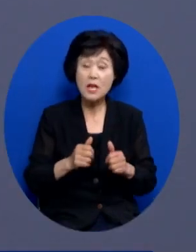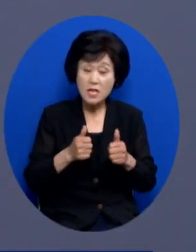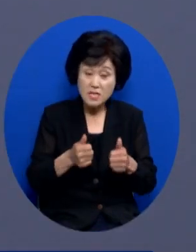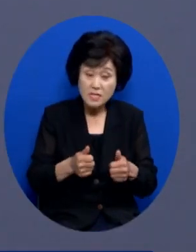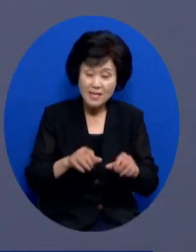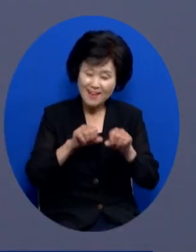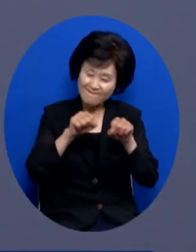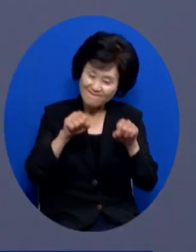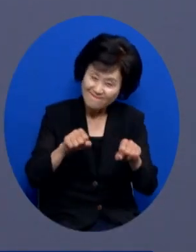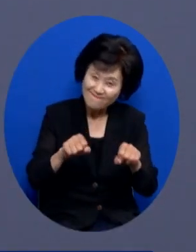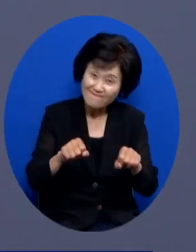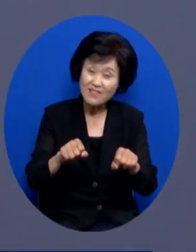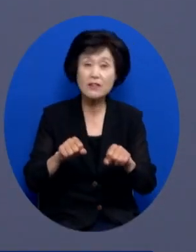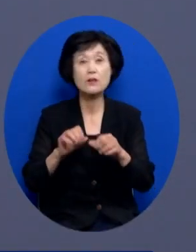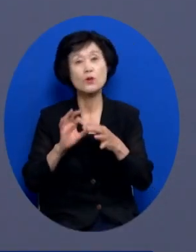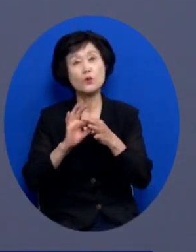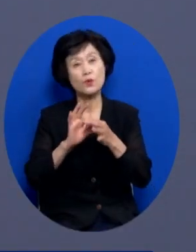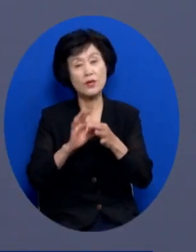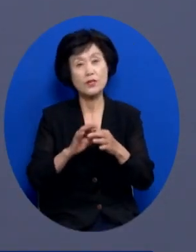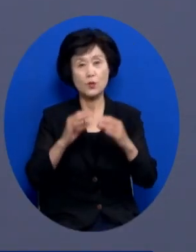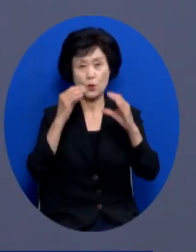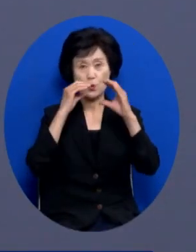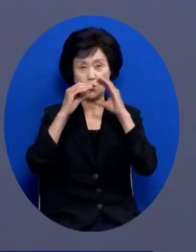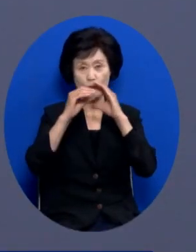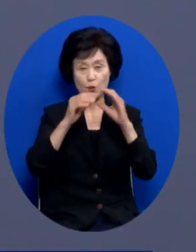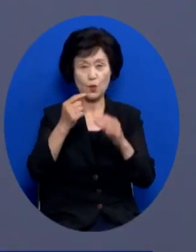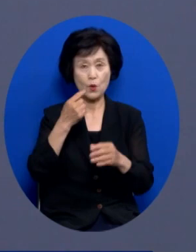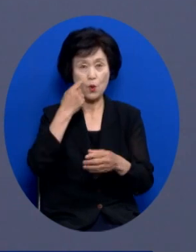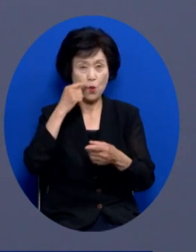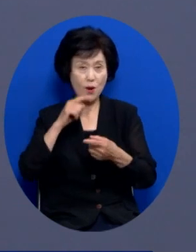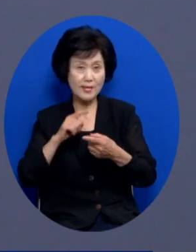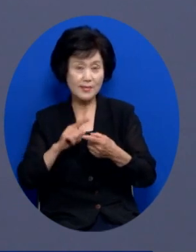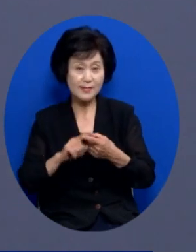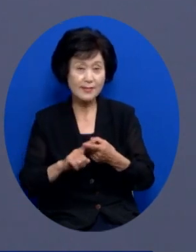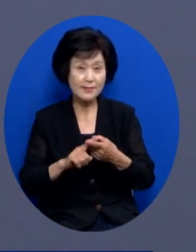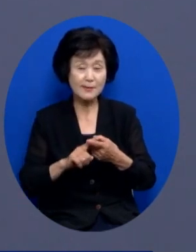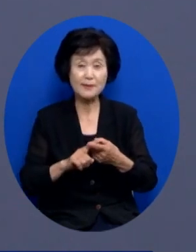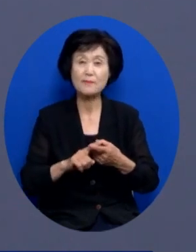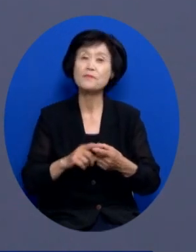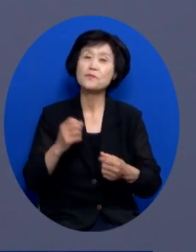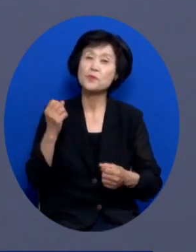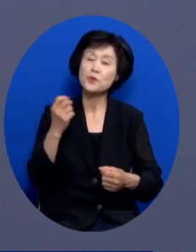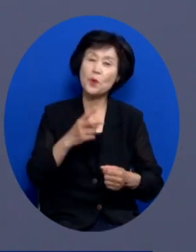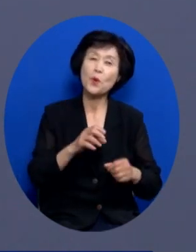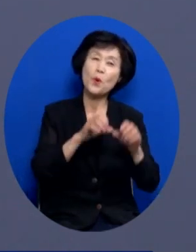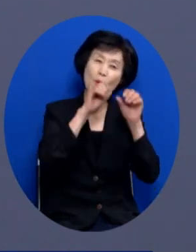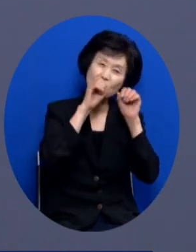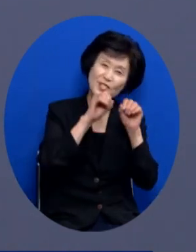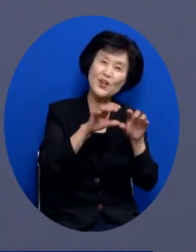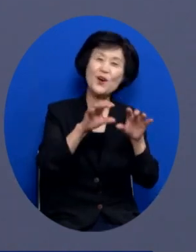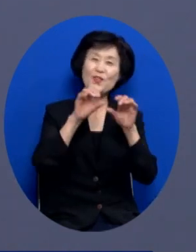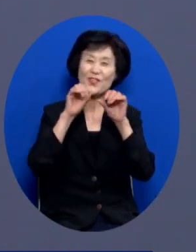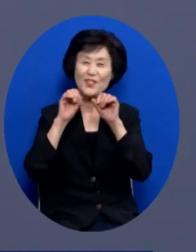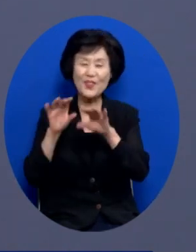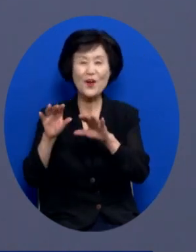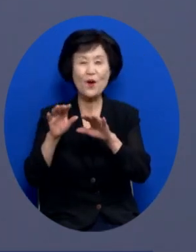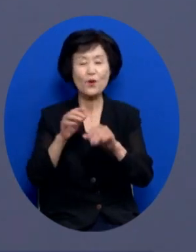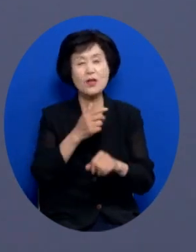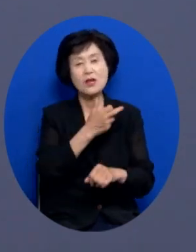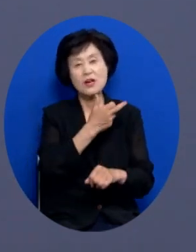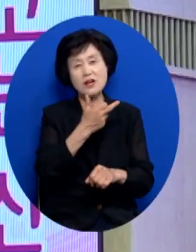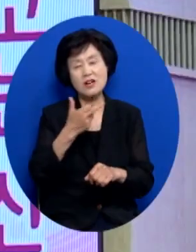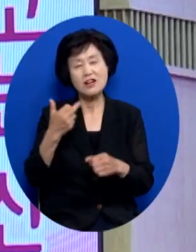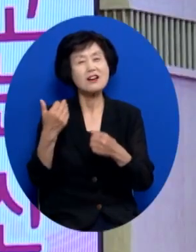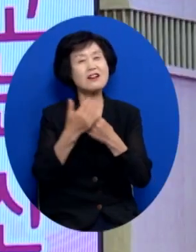통해서 소통, 관심, 뭐 정복, 그다음에 뭐 전도 너무나 큰 은혜가